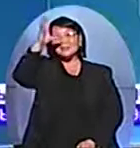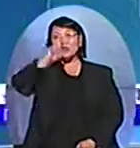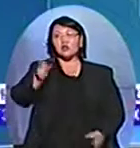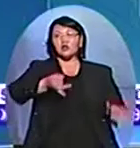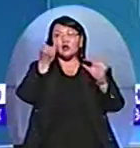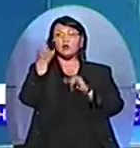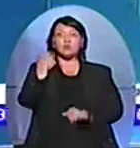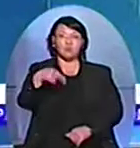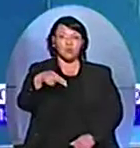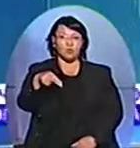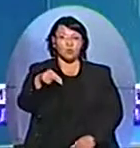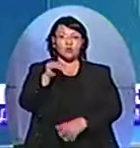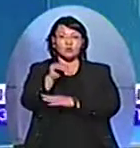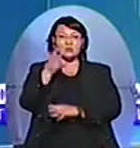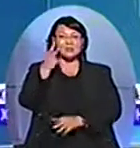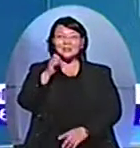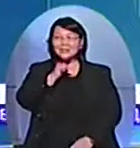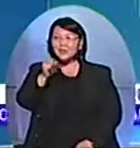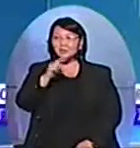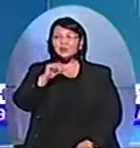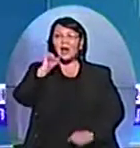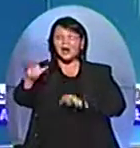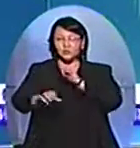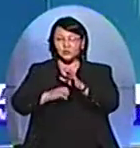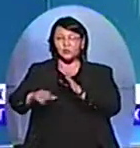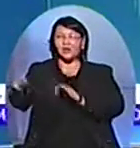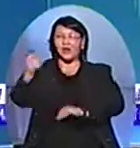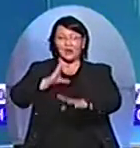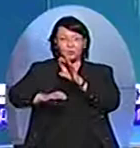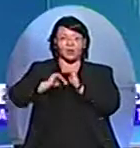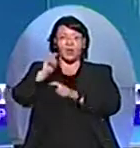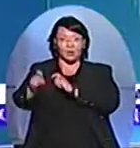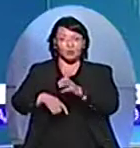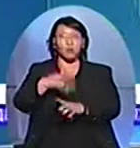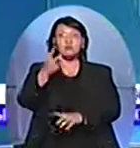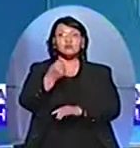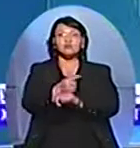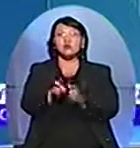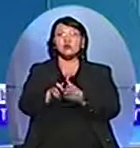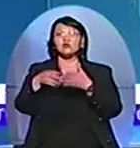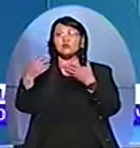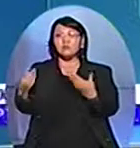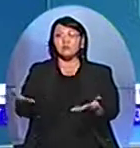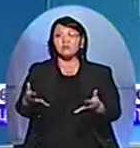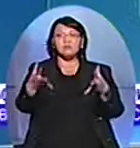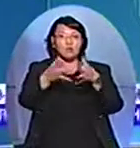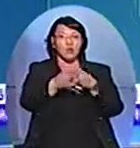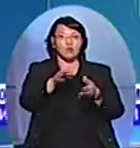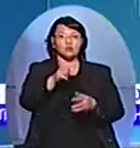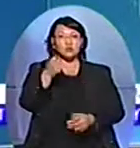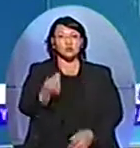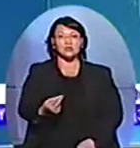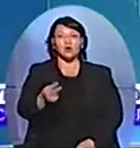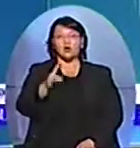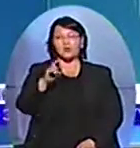Ругарх сетхучтик, сенрхса солтнда харута ухочмина тохцалатха. Онодор тури арасотсне карпрат, чингспанде хунгаротик, хирхан